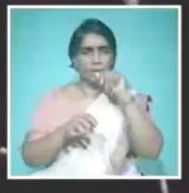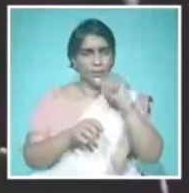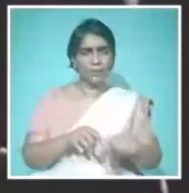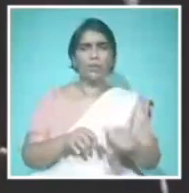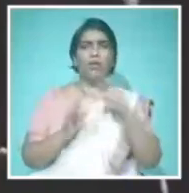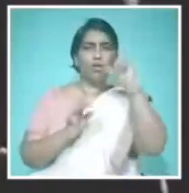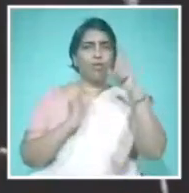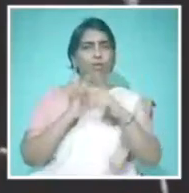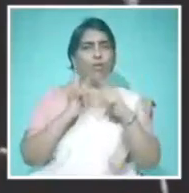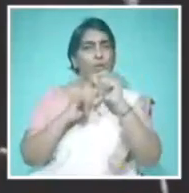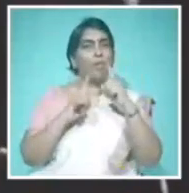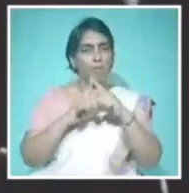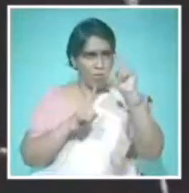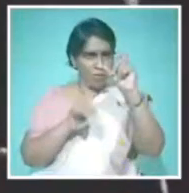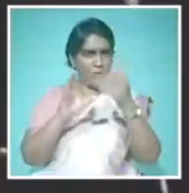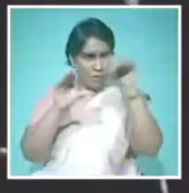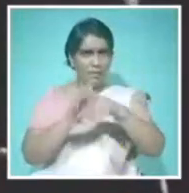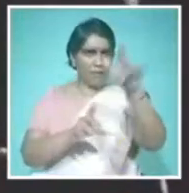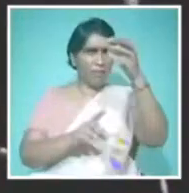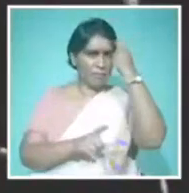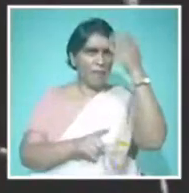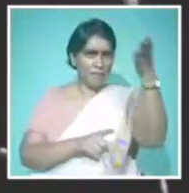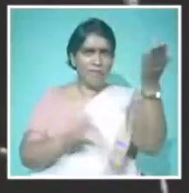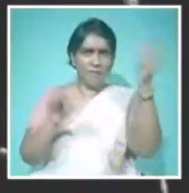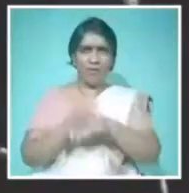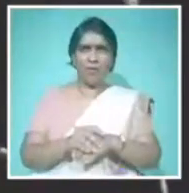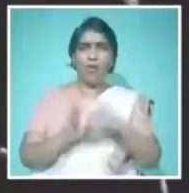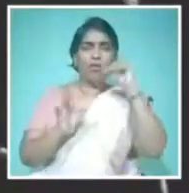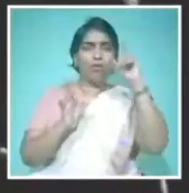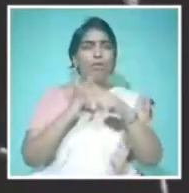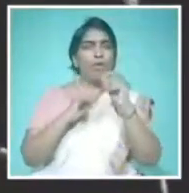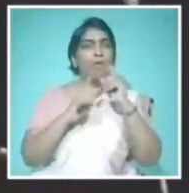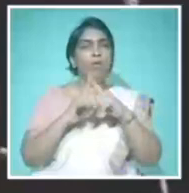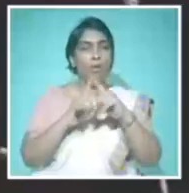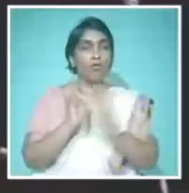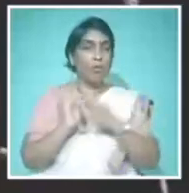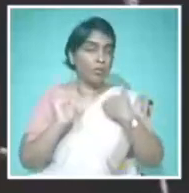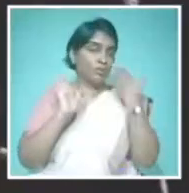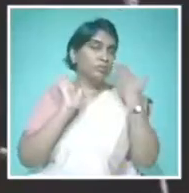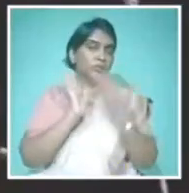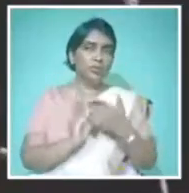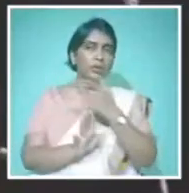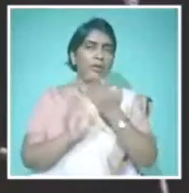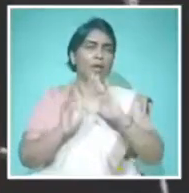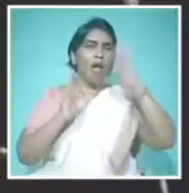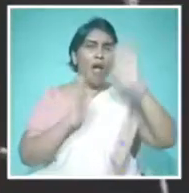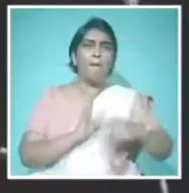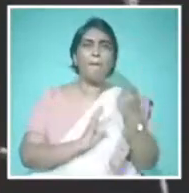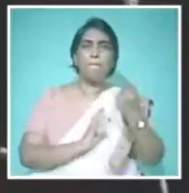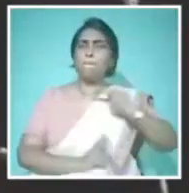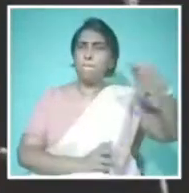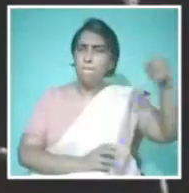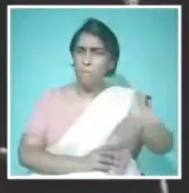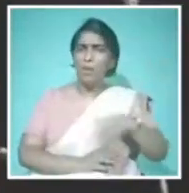කෝප් කමිටුවේදී එතුමත් හිටියද කොහෙද එතුමට මතකද ඒ කාලේ කෝප් කමිටුවේදී අපි පෙන්වන දුන්නා ඊට වඩා අඩු මුදලකට ගන්න